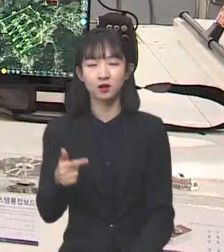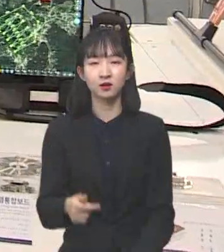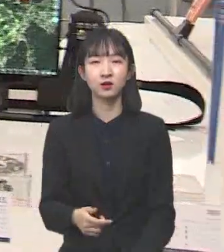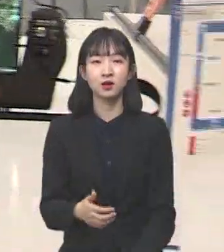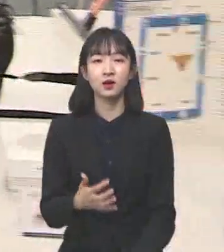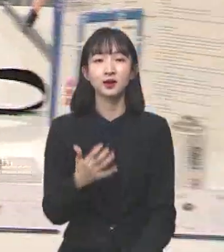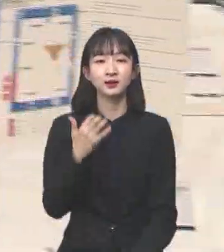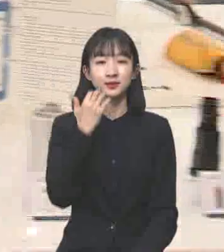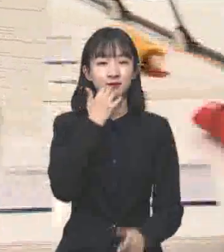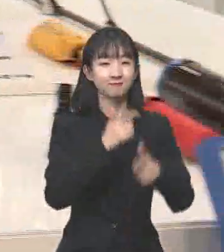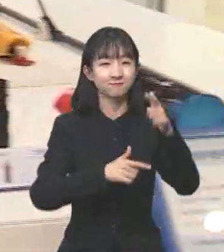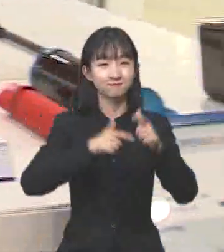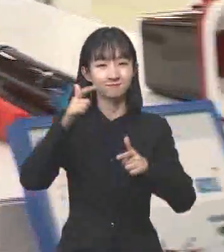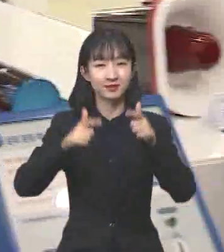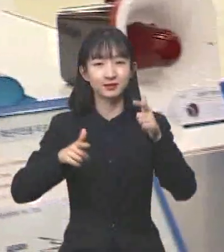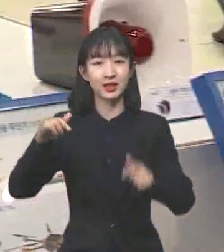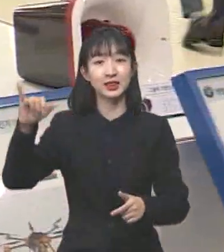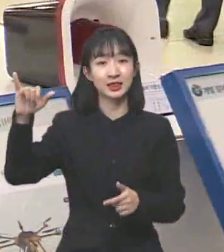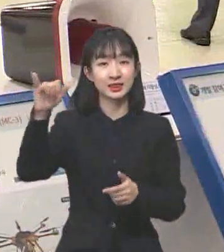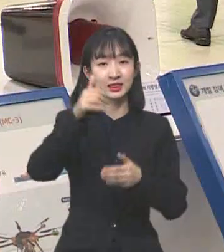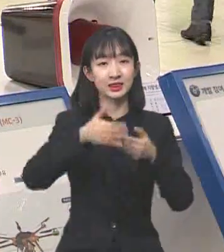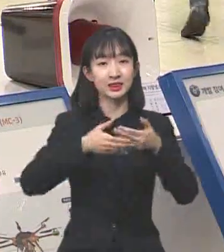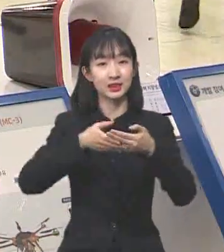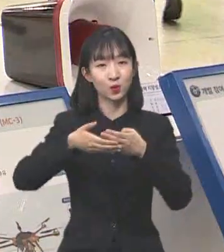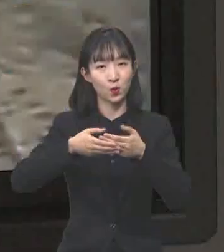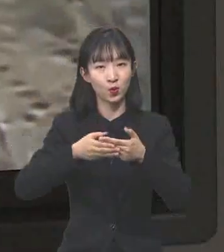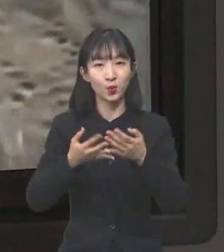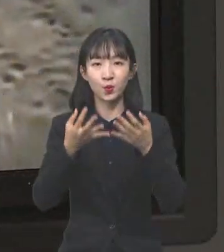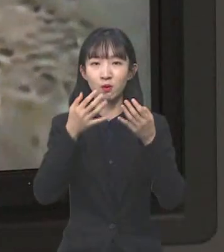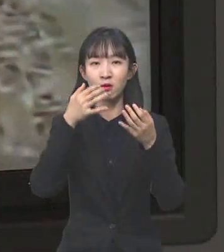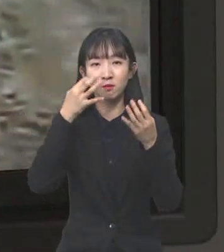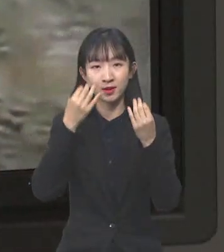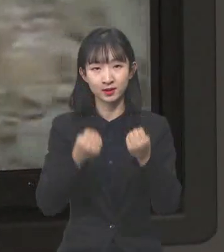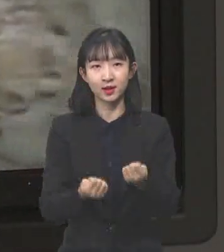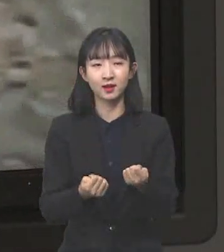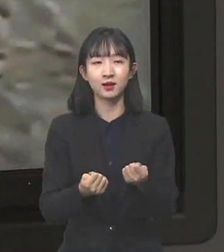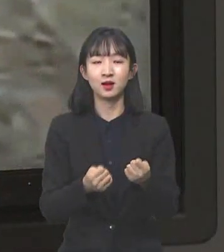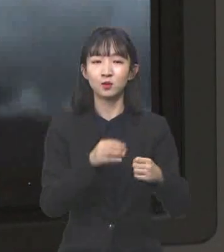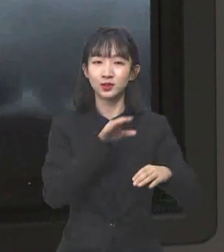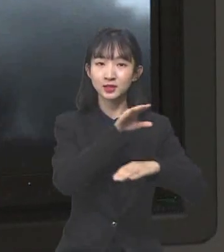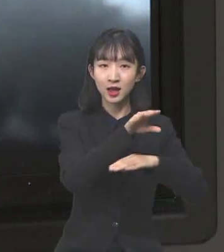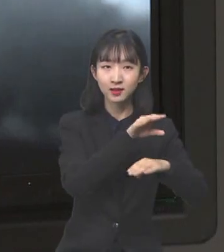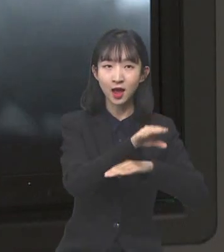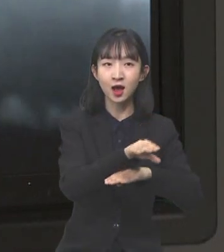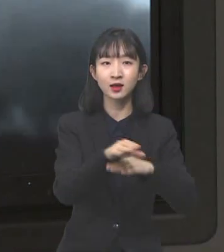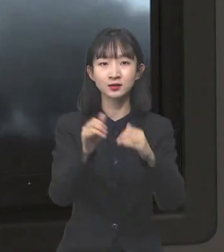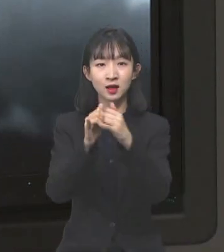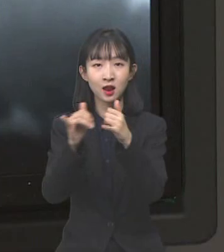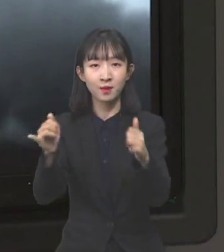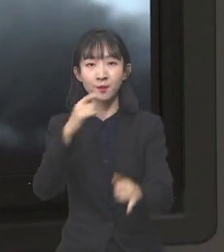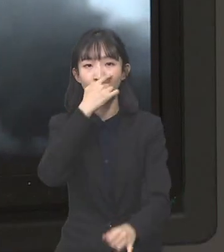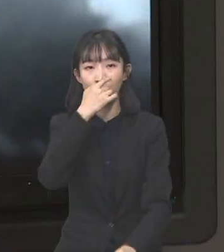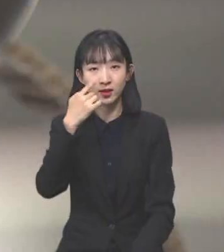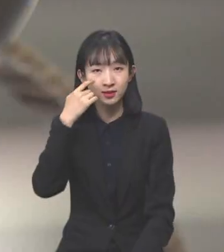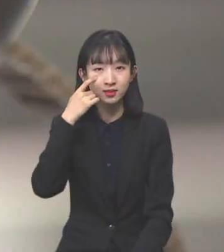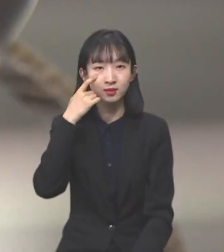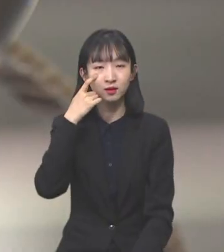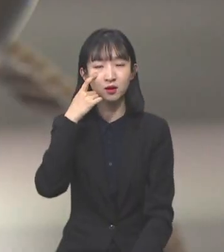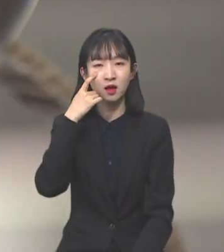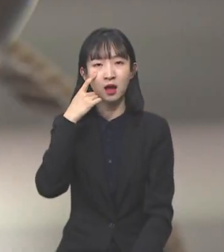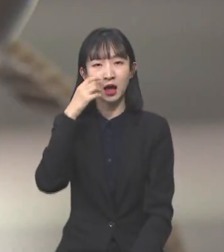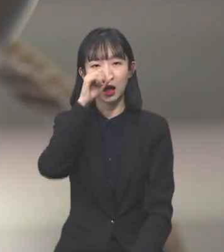화려한 색깔의 들어오니 눈길을 끕니다 사람이나 선박 차량 번호판 확인은 물론 유해화학물질